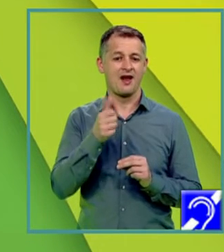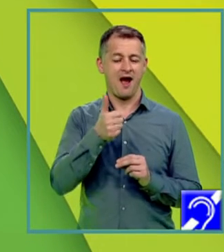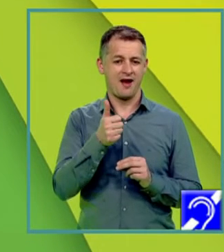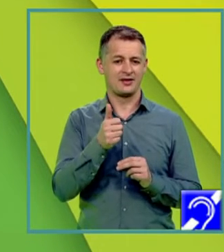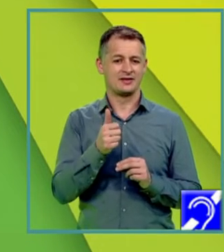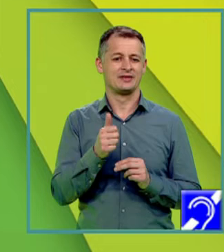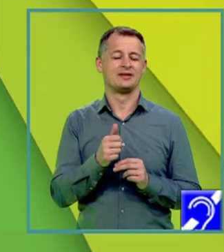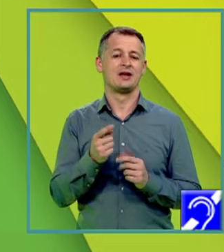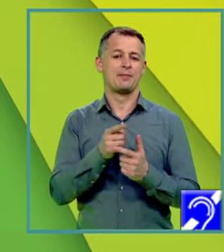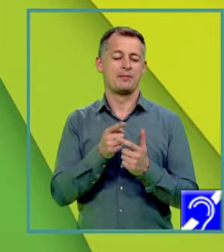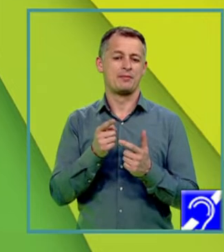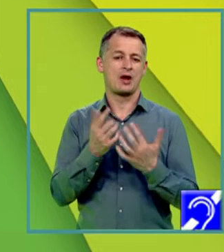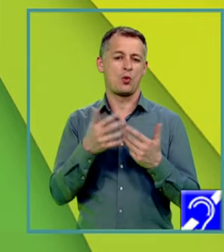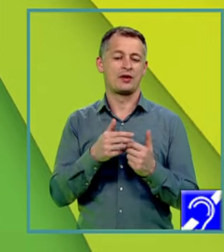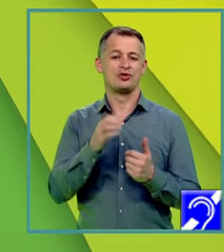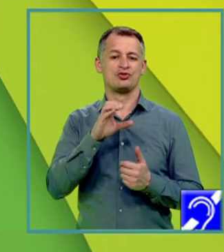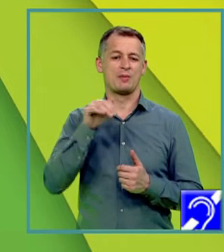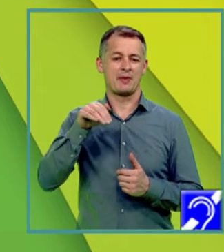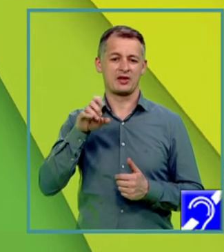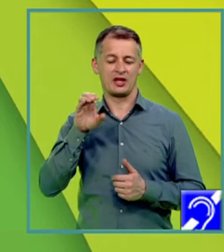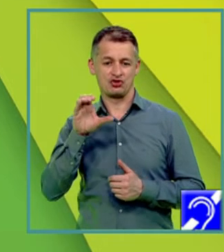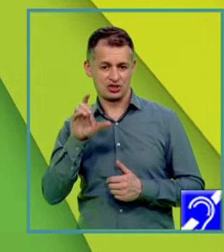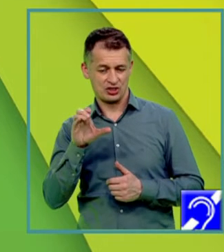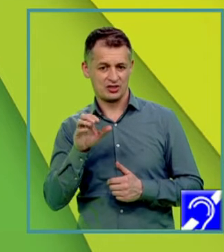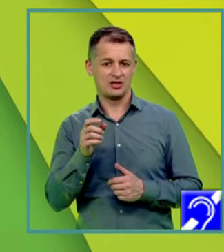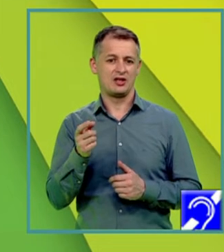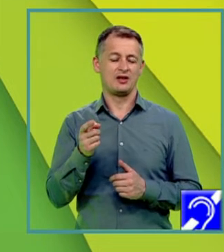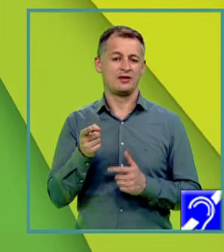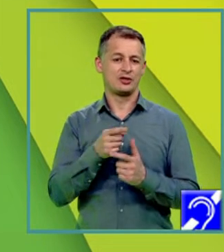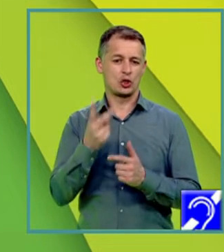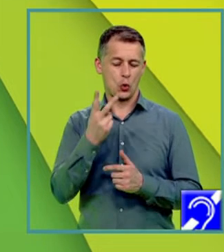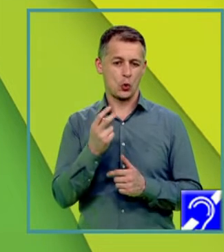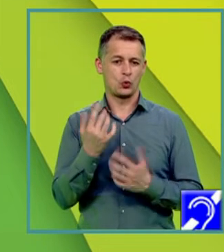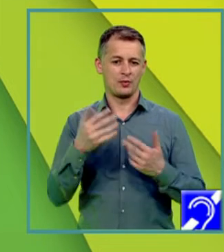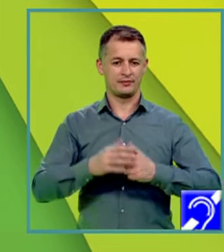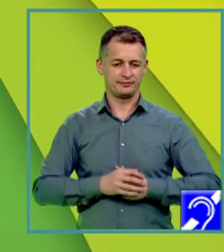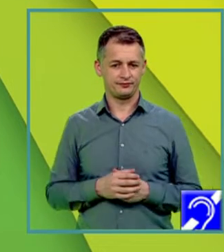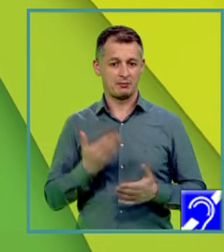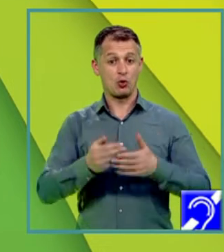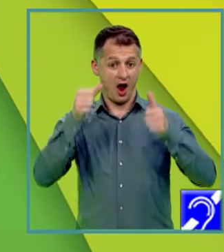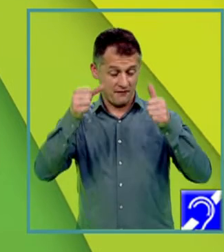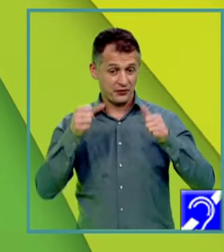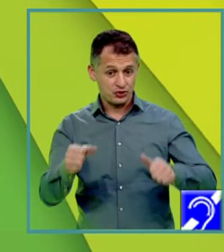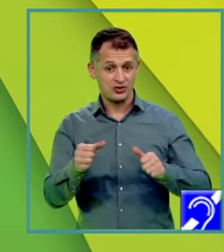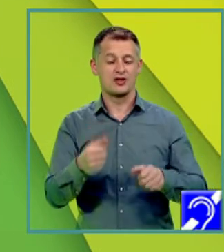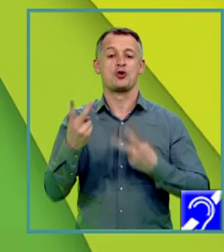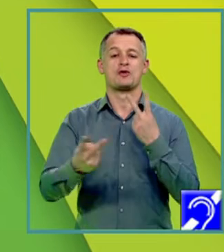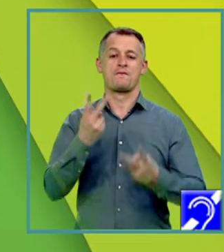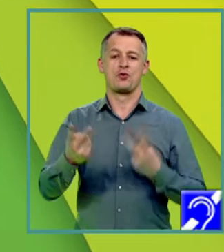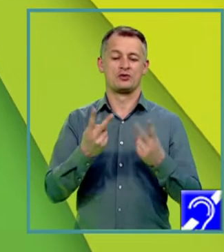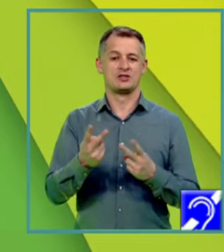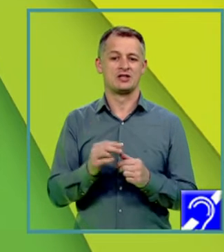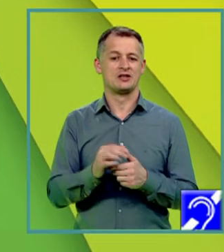cmmdc dintre cele două numere pentru a fi și a c m m m c dintre cele două numere vom folosi